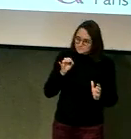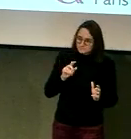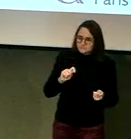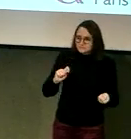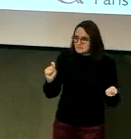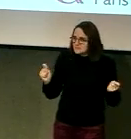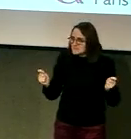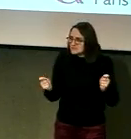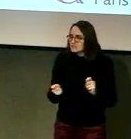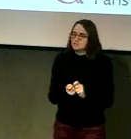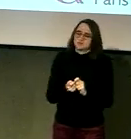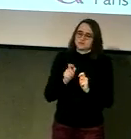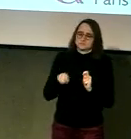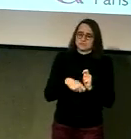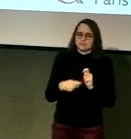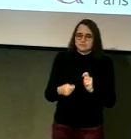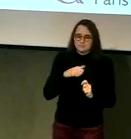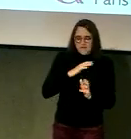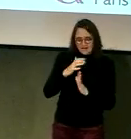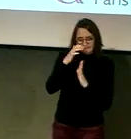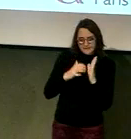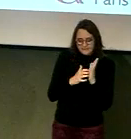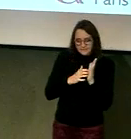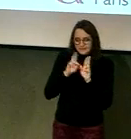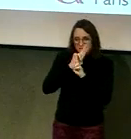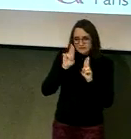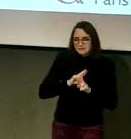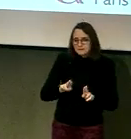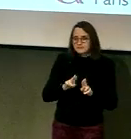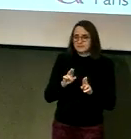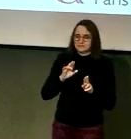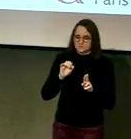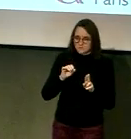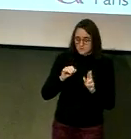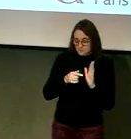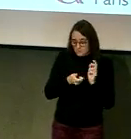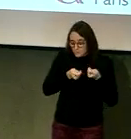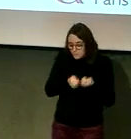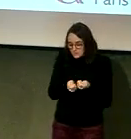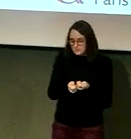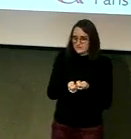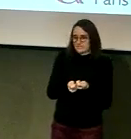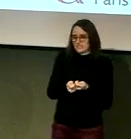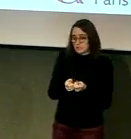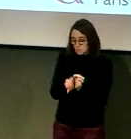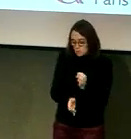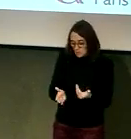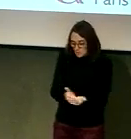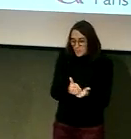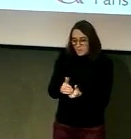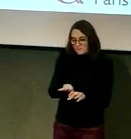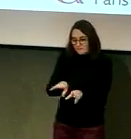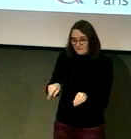que les textes internationaux obligent à trouver des solutions familiales, mais par exemple les solutions familiales